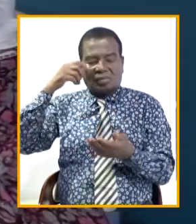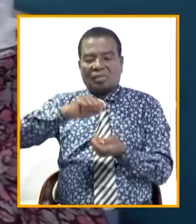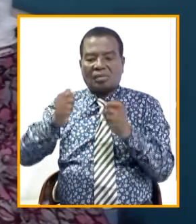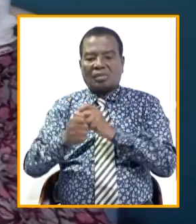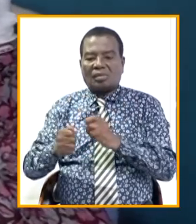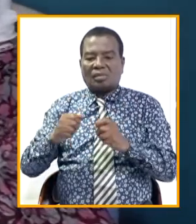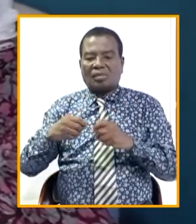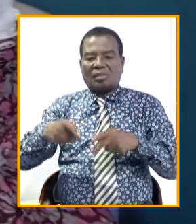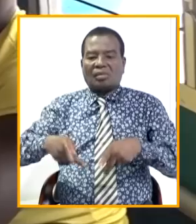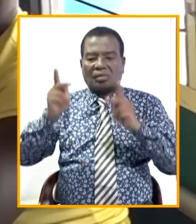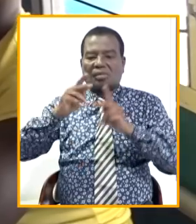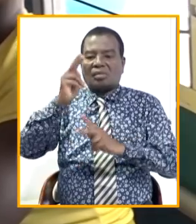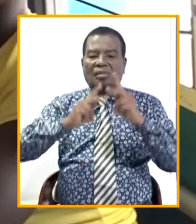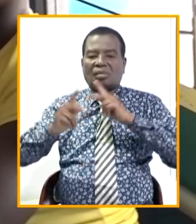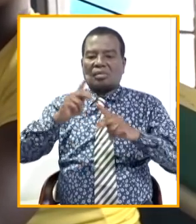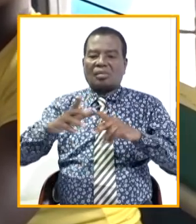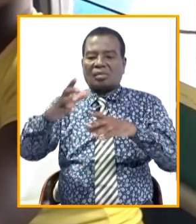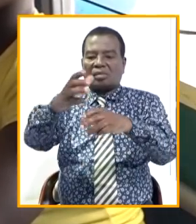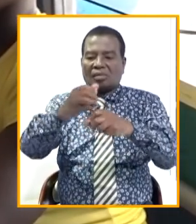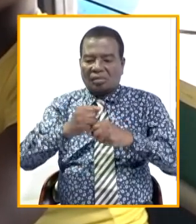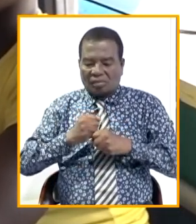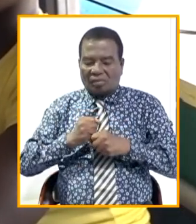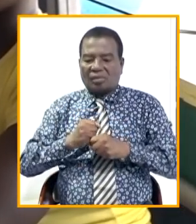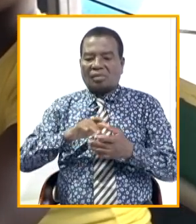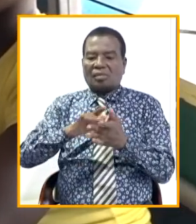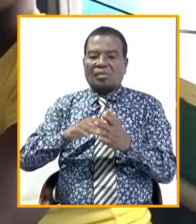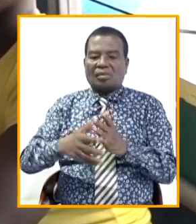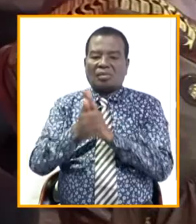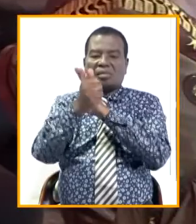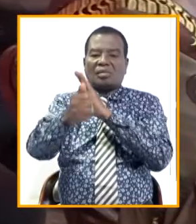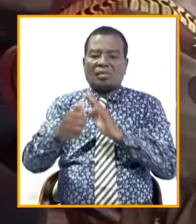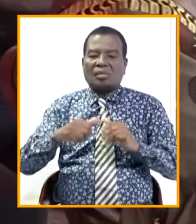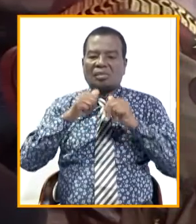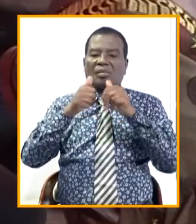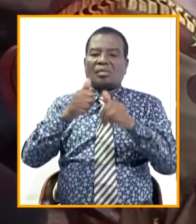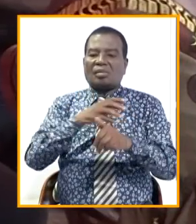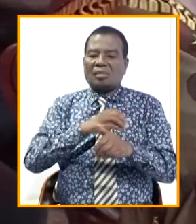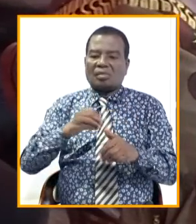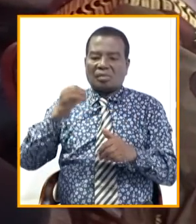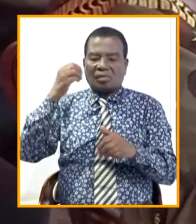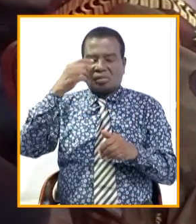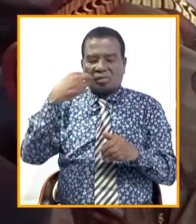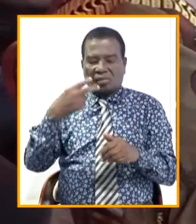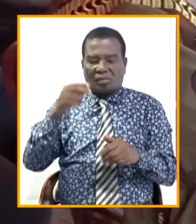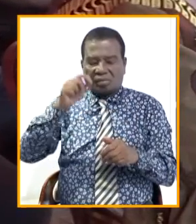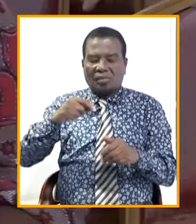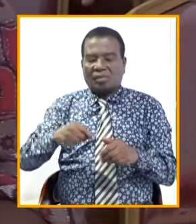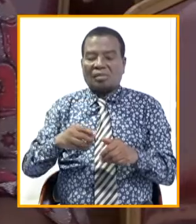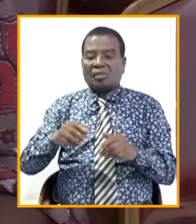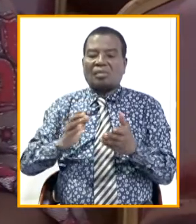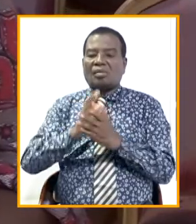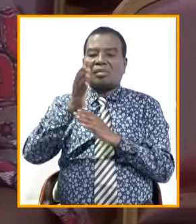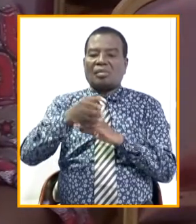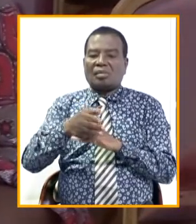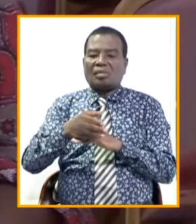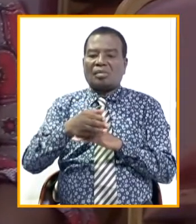santé afin de permettre aux populations de recevoir des soins de qualité. Un geste au regard des besoins exprimés par les populations à travers